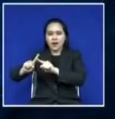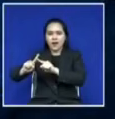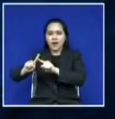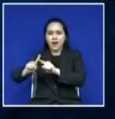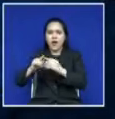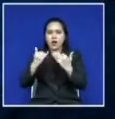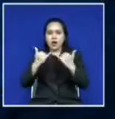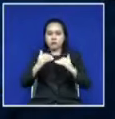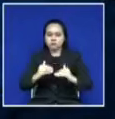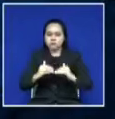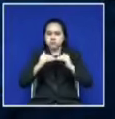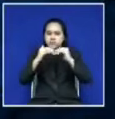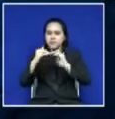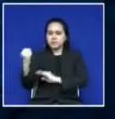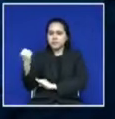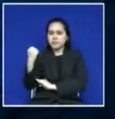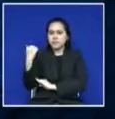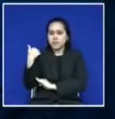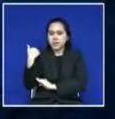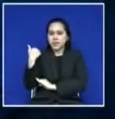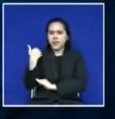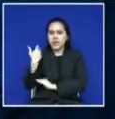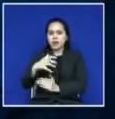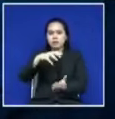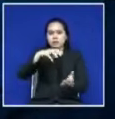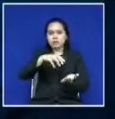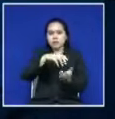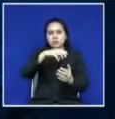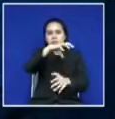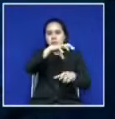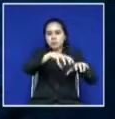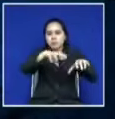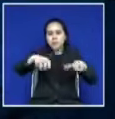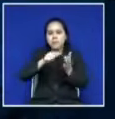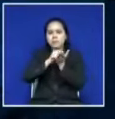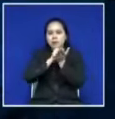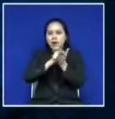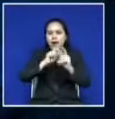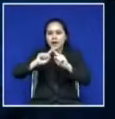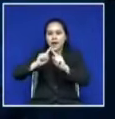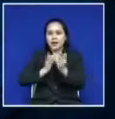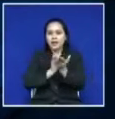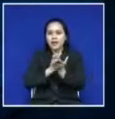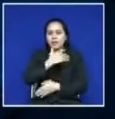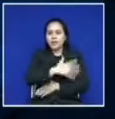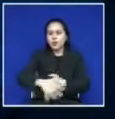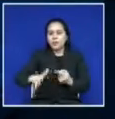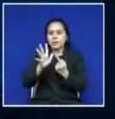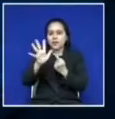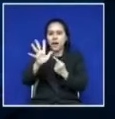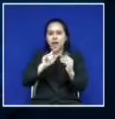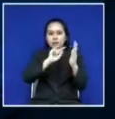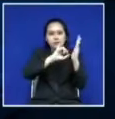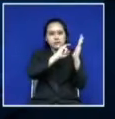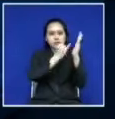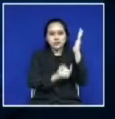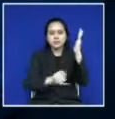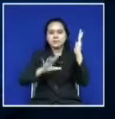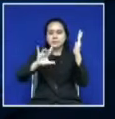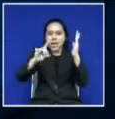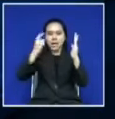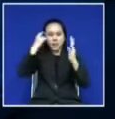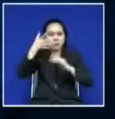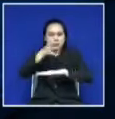ข้นขึ้นนะครับโดยเฉพาะในสถานบริการทุกแห่งในเขตสุขภาพที่5ทั้ง8จังหวัดนะครับตรงนี้ก็จะปฏิบัติอย่างเต็ม